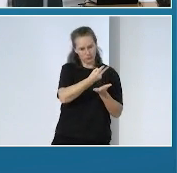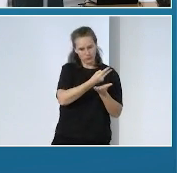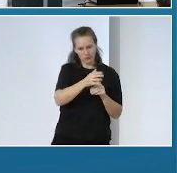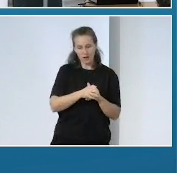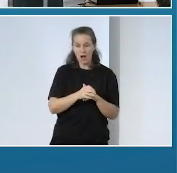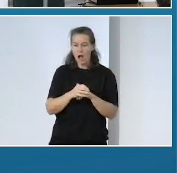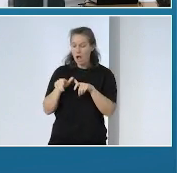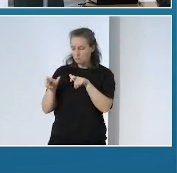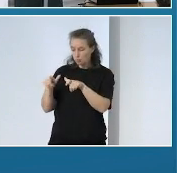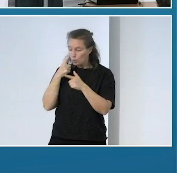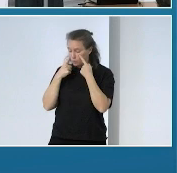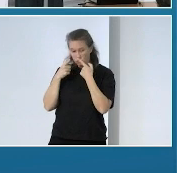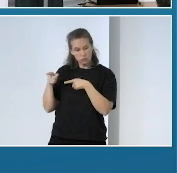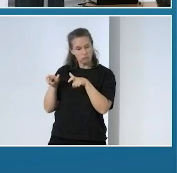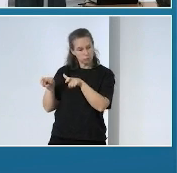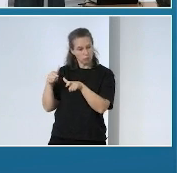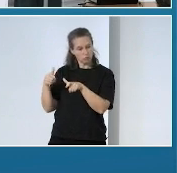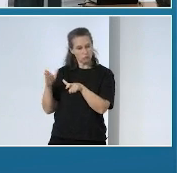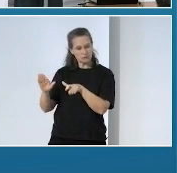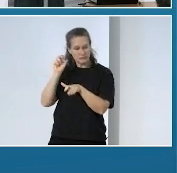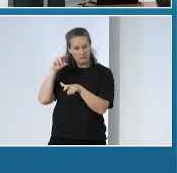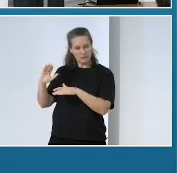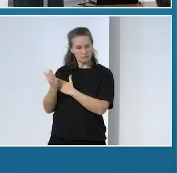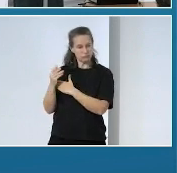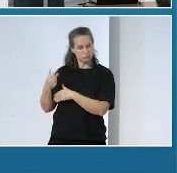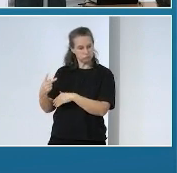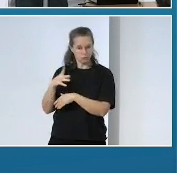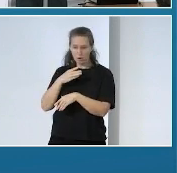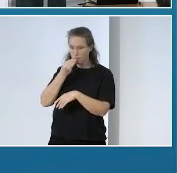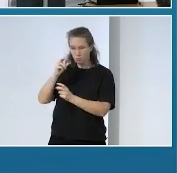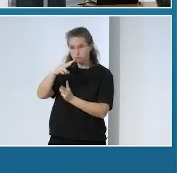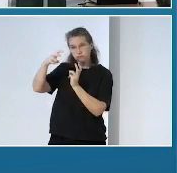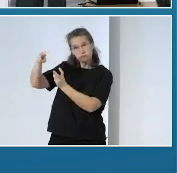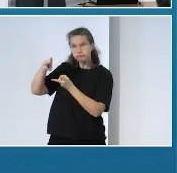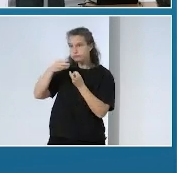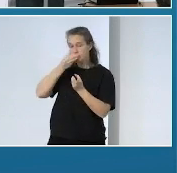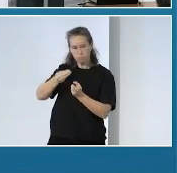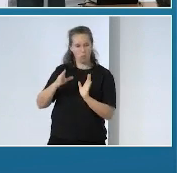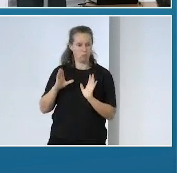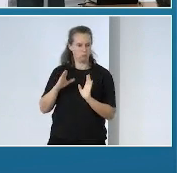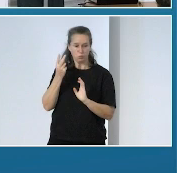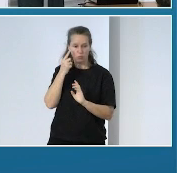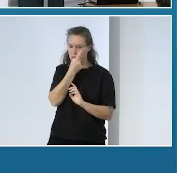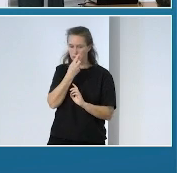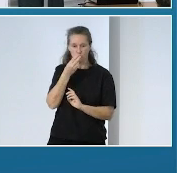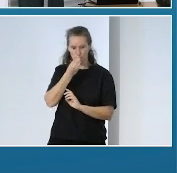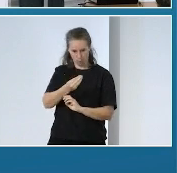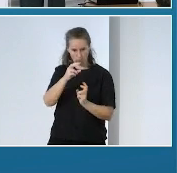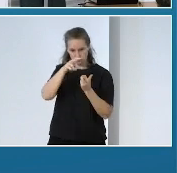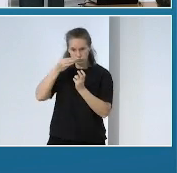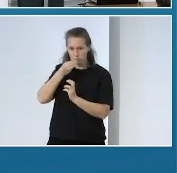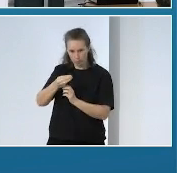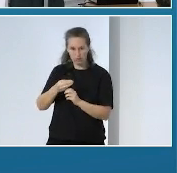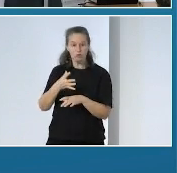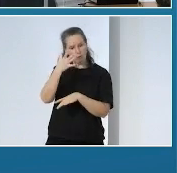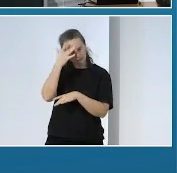Le contrôle de la vue montre qu'elle a une bonne acuité aux 2 yeux. Donc, il passe un